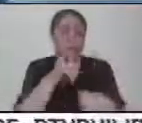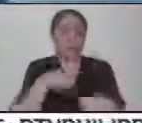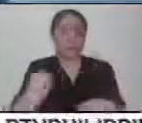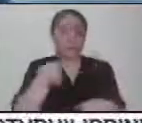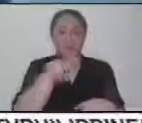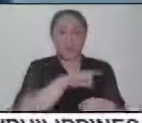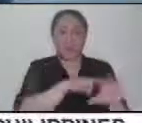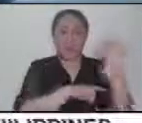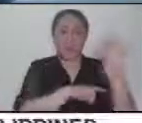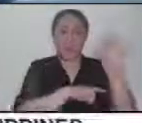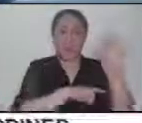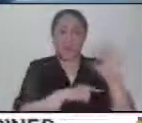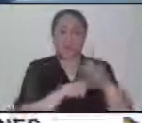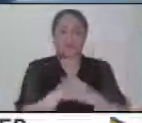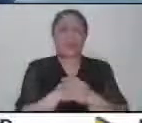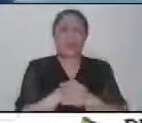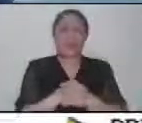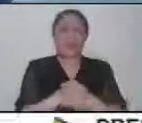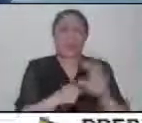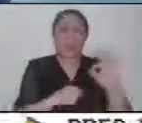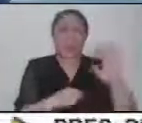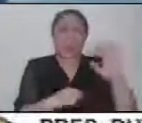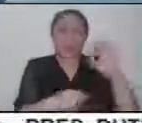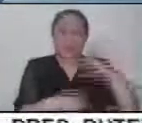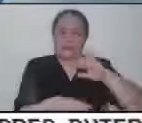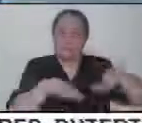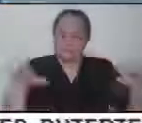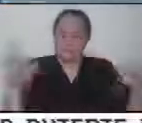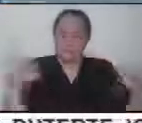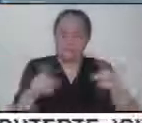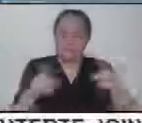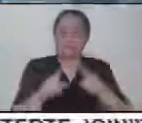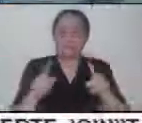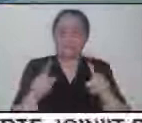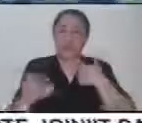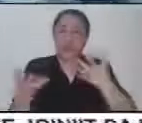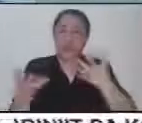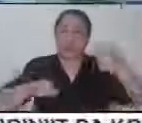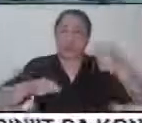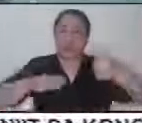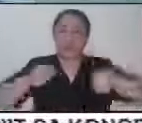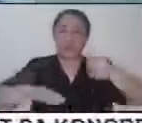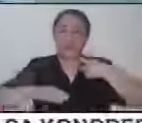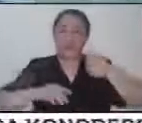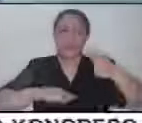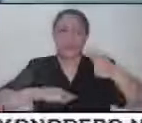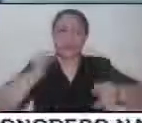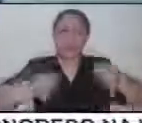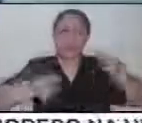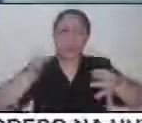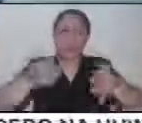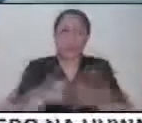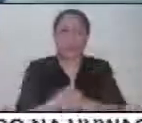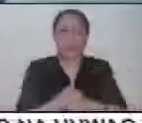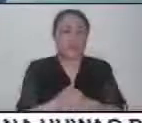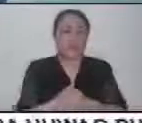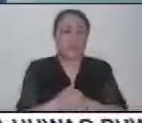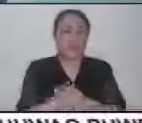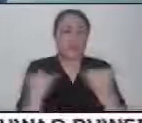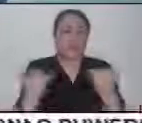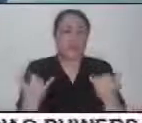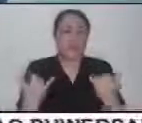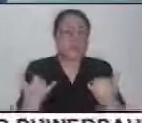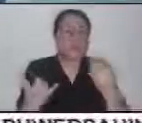Dayan, gaya nga ng aking nabanggit, ay hindi pa natutukoy ng mga otoridad ng pagkakakilanlan